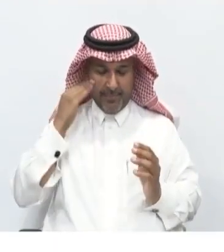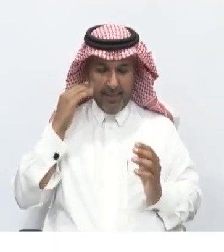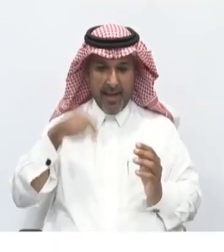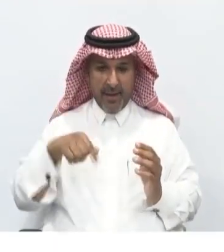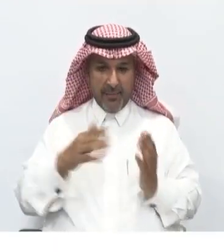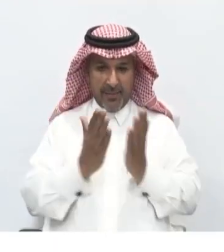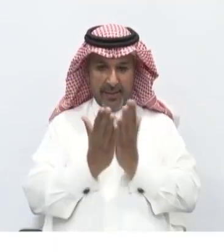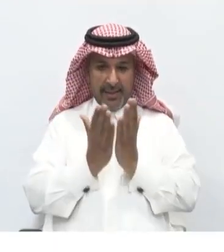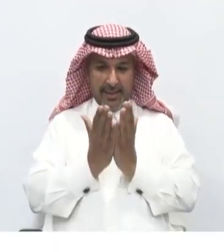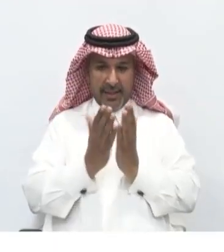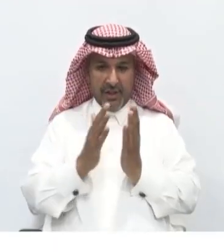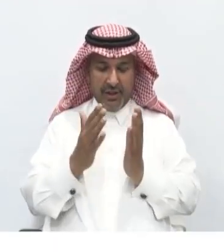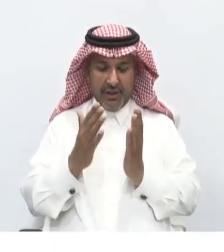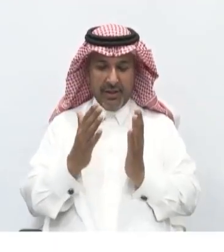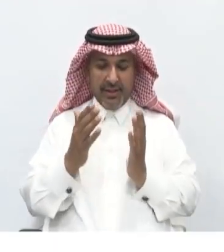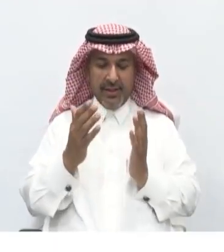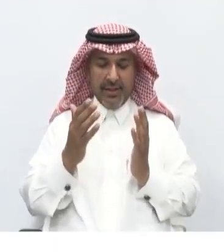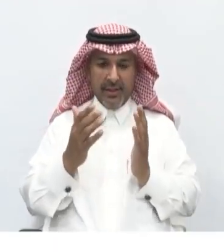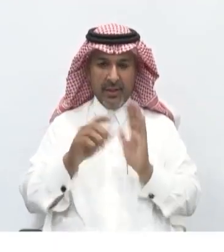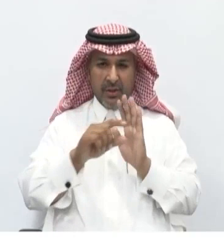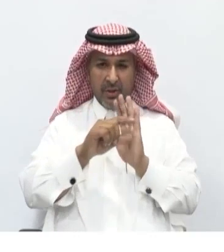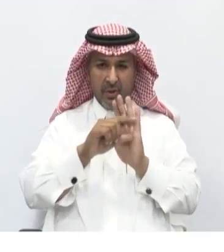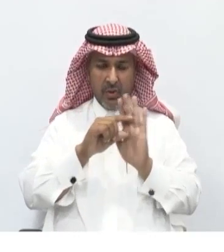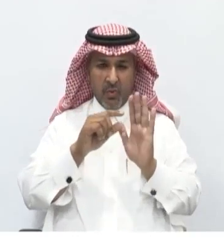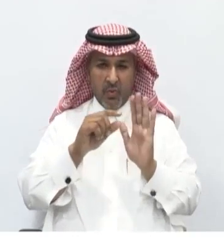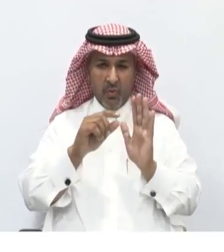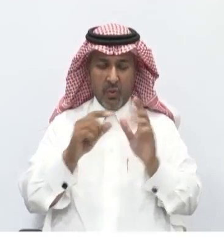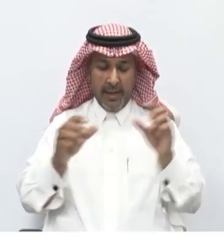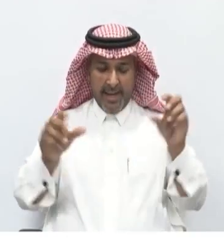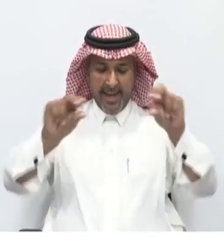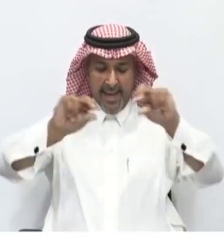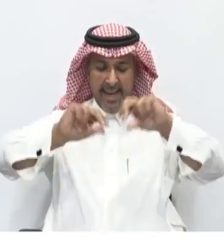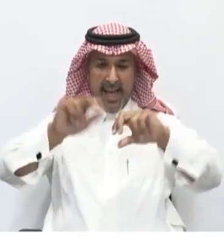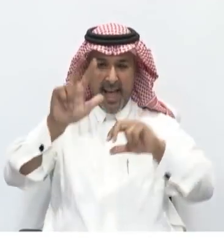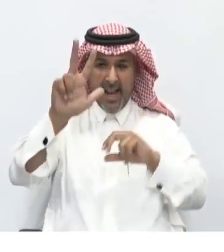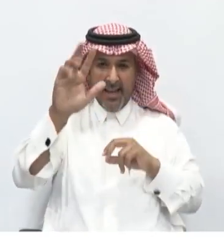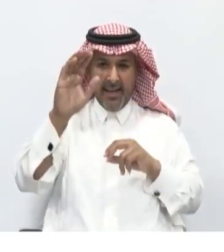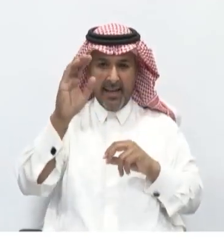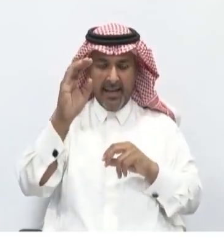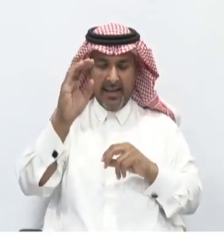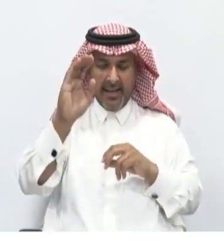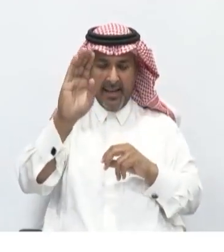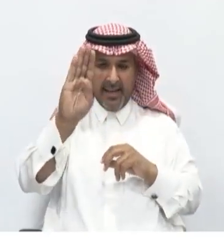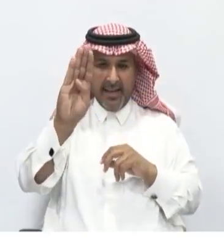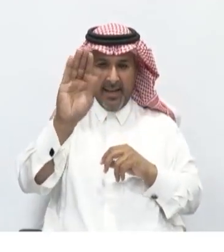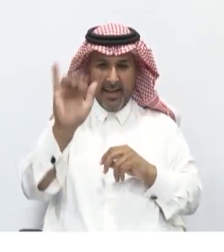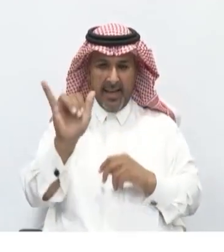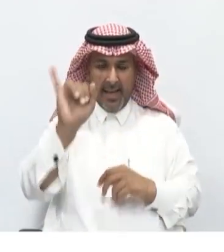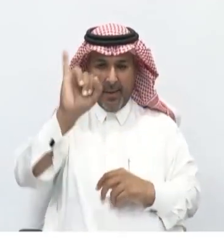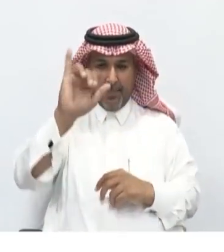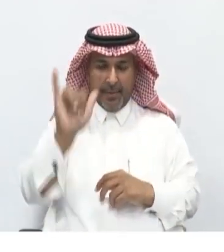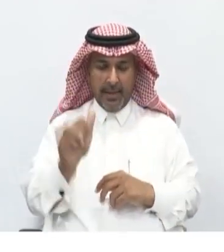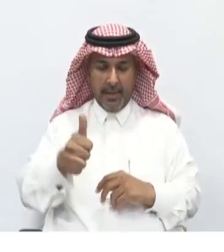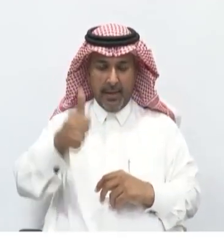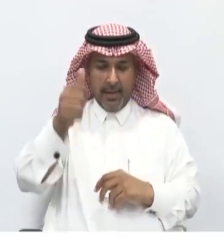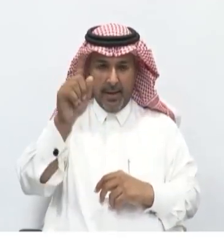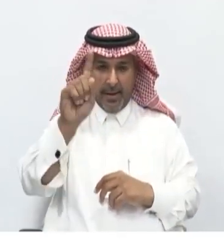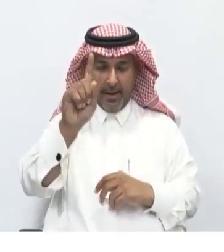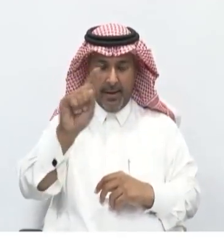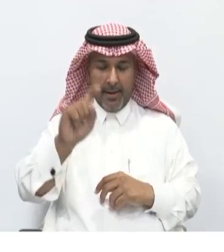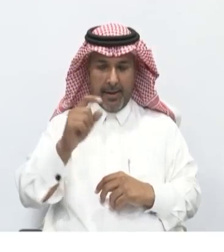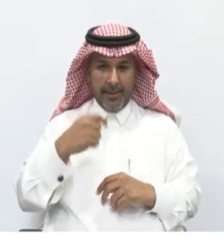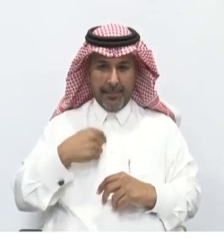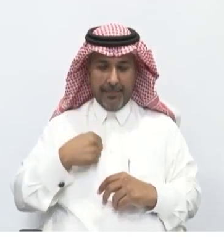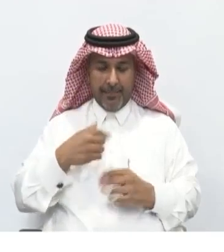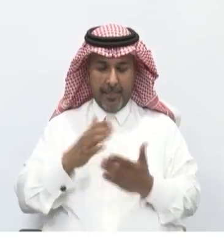سنكمل حسابات الكيميائيه المقصود بالحسابات الكيميائيه تابع علاقه المول بالجسيمات الجزء الثالث نرحب اولا باستاذنا بدر